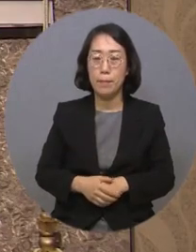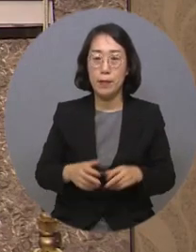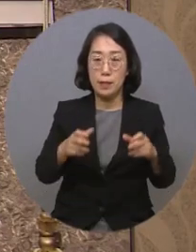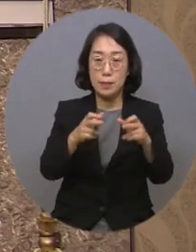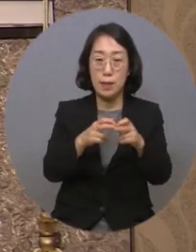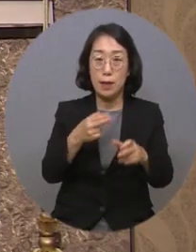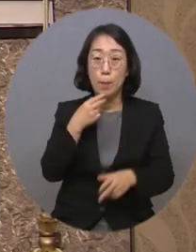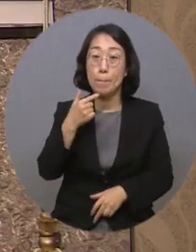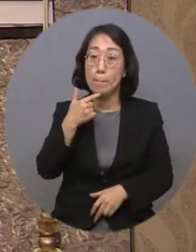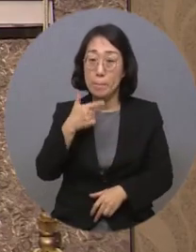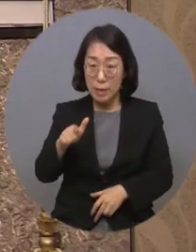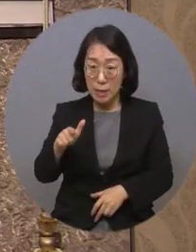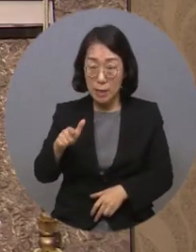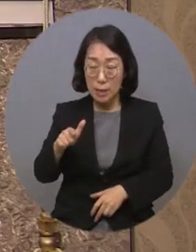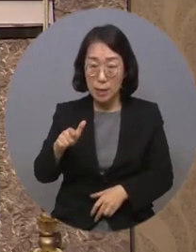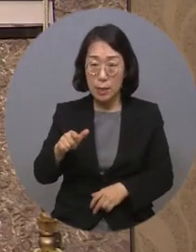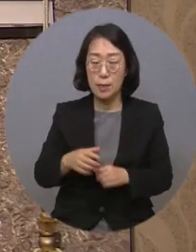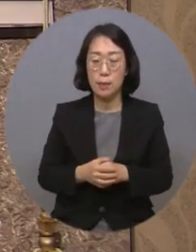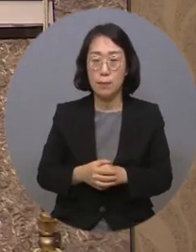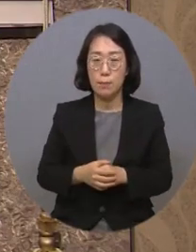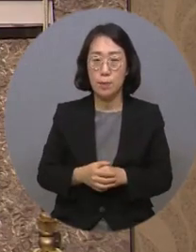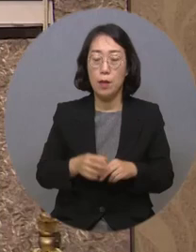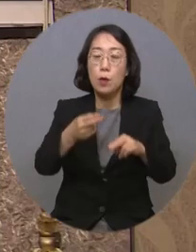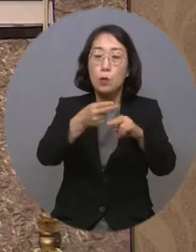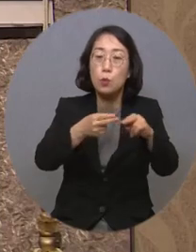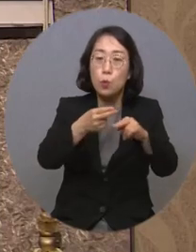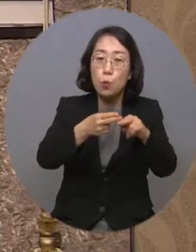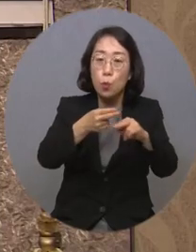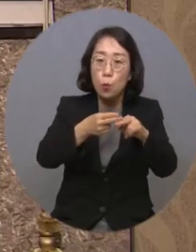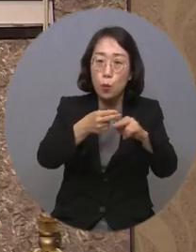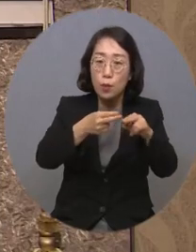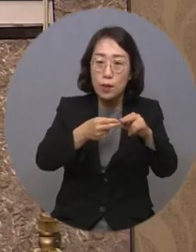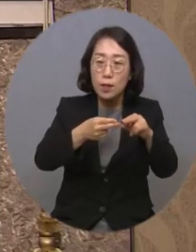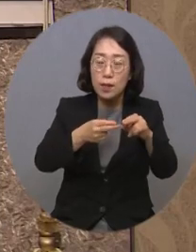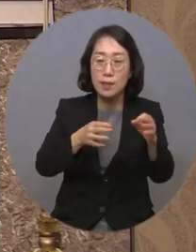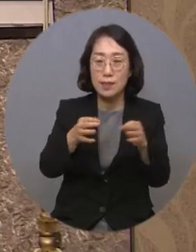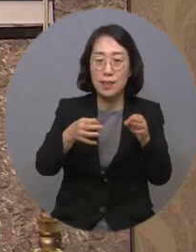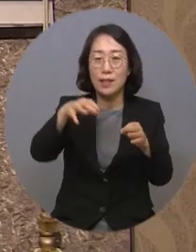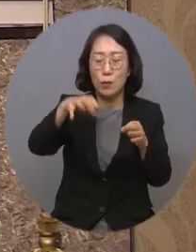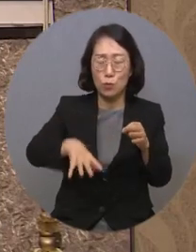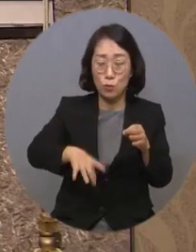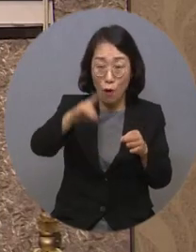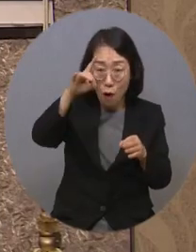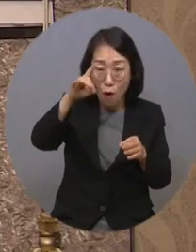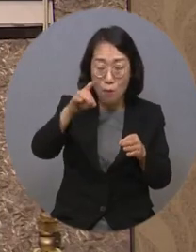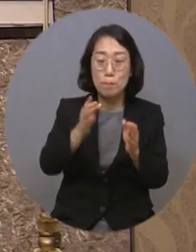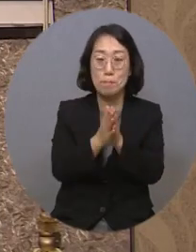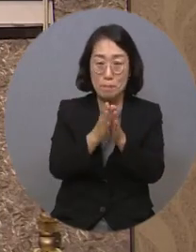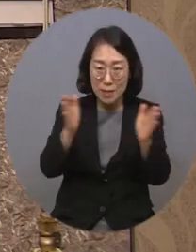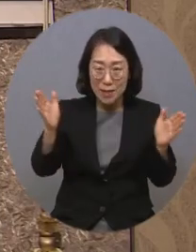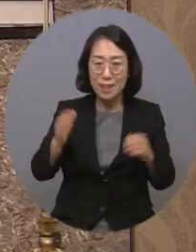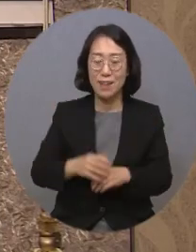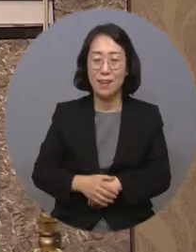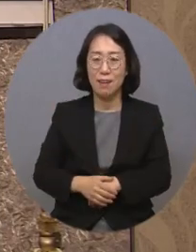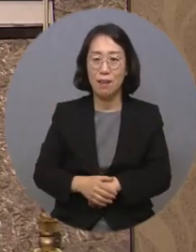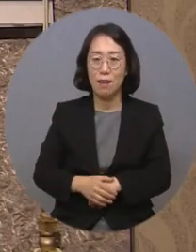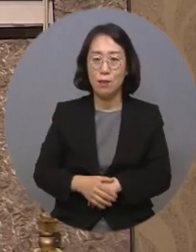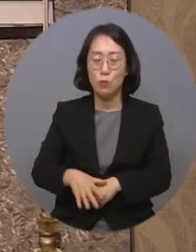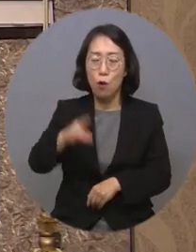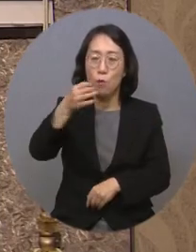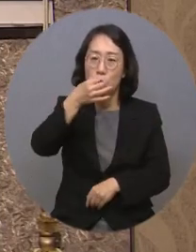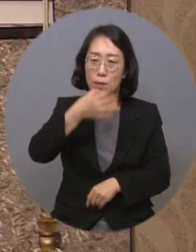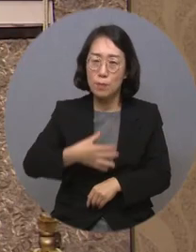비장애인들을 대상으로 이렇게 요식업을 하는 경우는 저희가 최초더라고요. 네. 그러다 보니까 상당히 힘들었어요. 네. 이